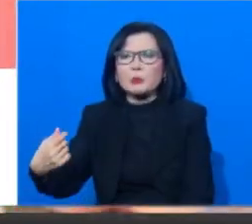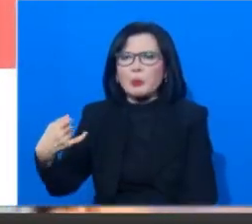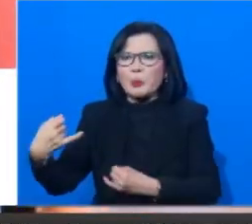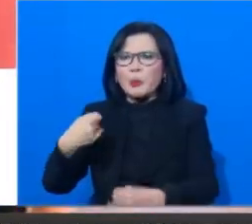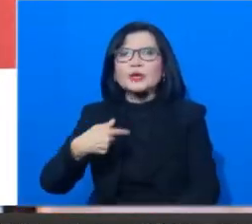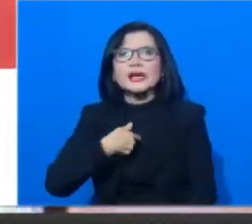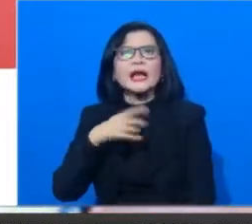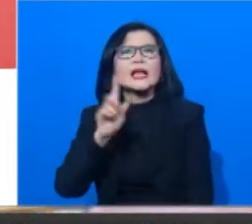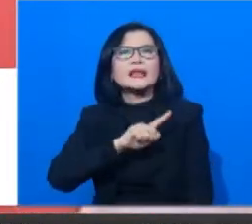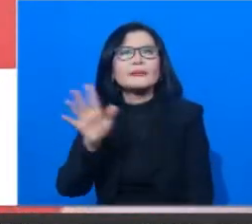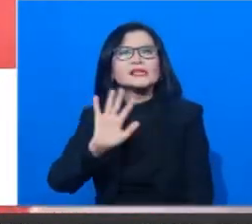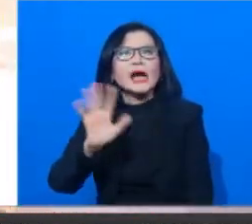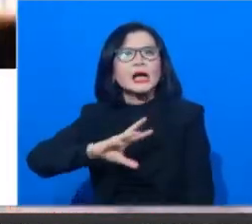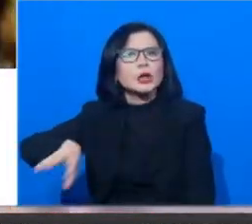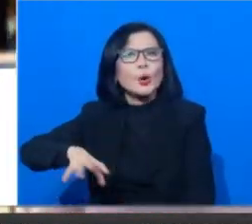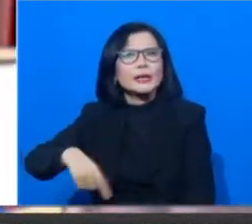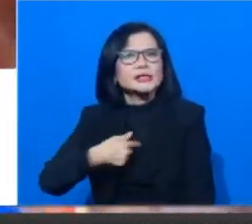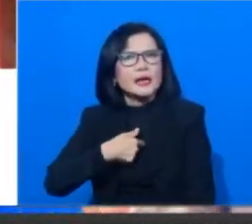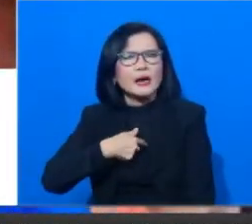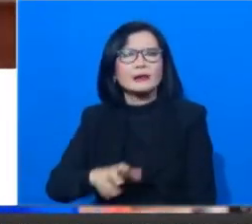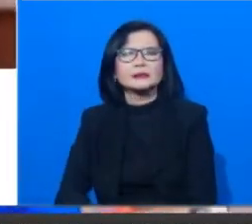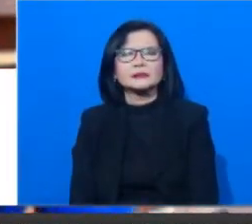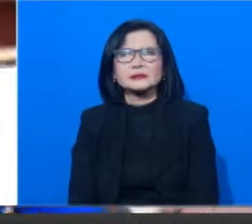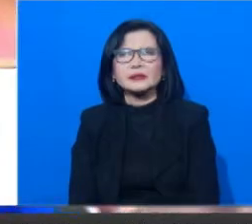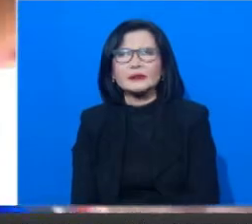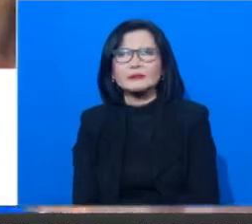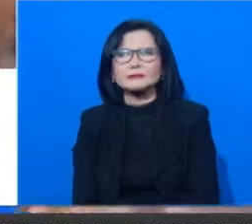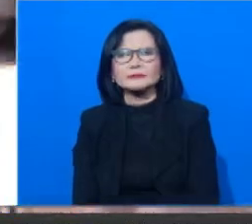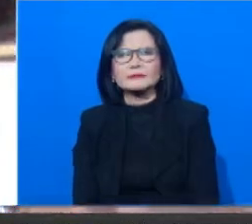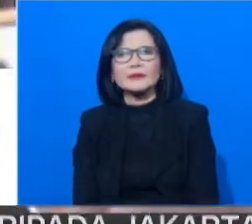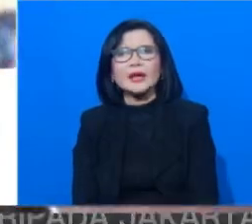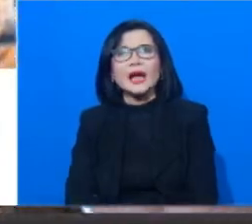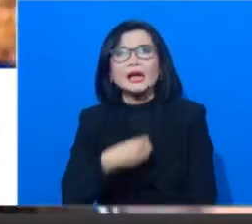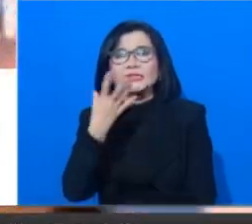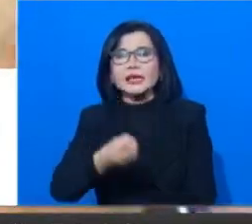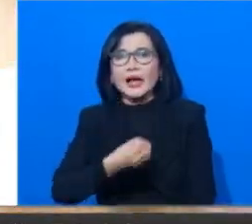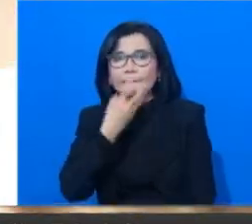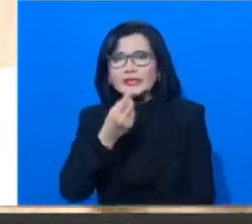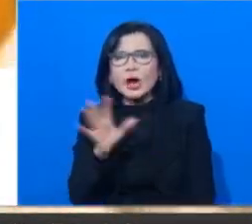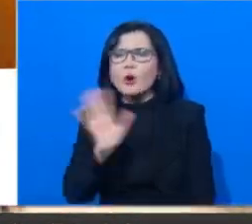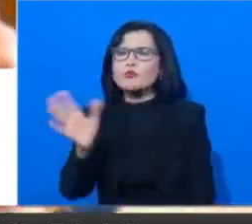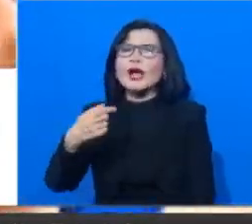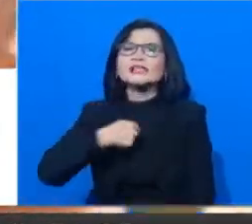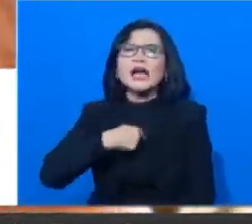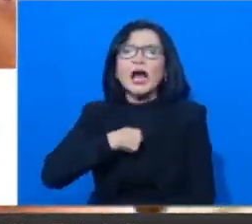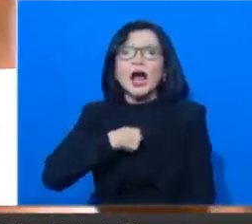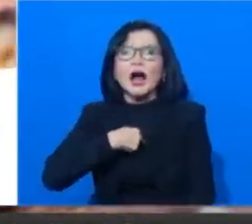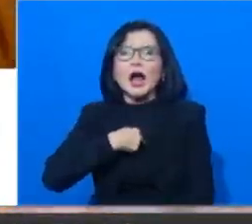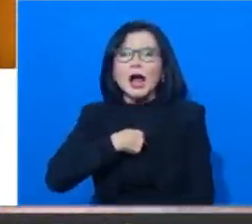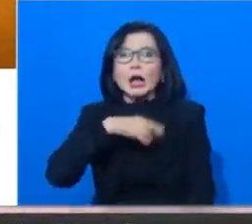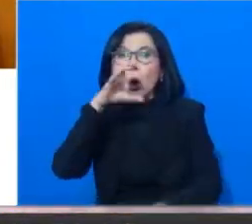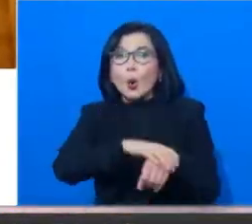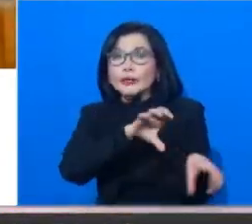jangan sampai keluarga saya gitu mis Oke setelah Mas pegi berbicara eh bukan saya pelakunya kan kemudian dibawa oleh pihak kep